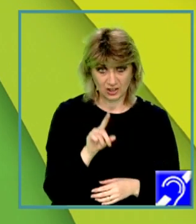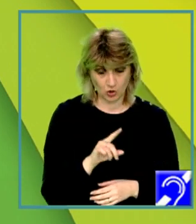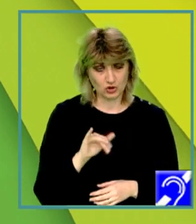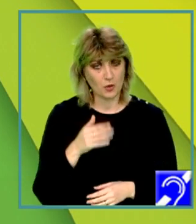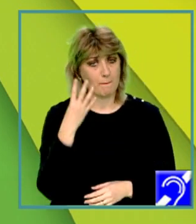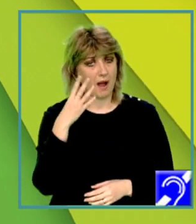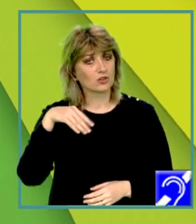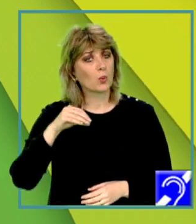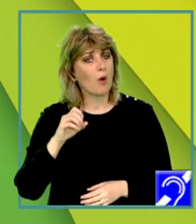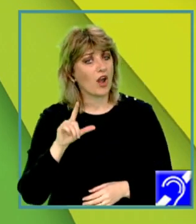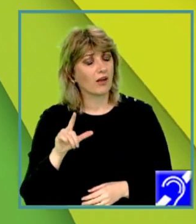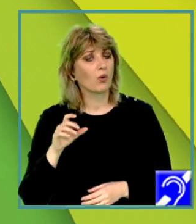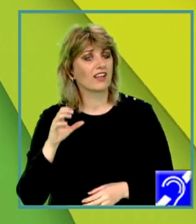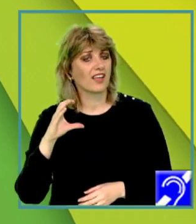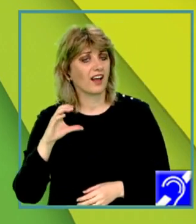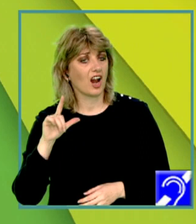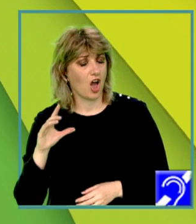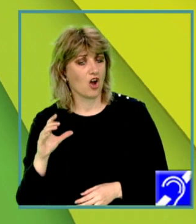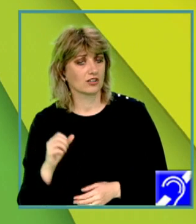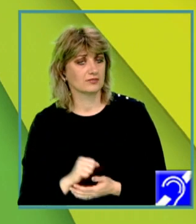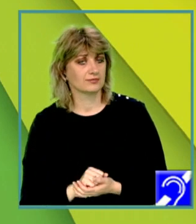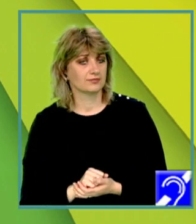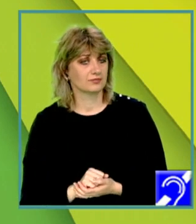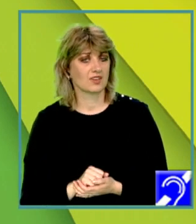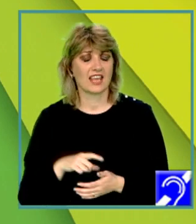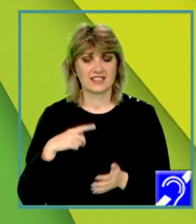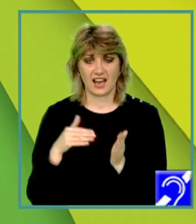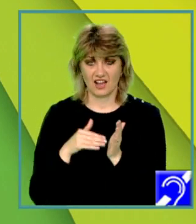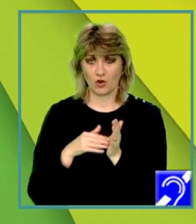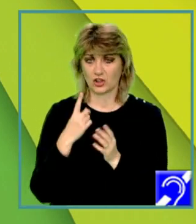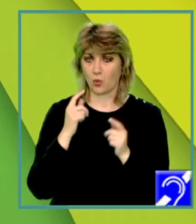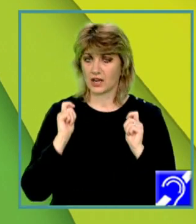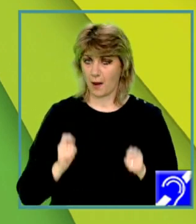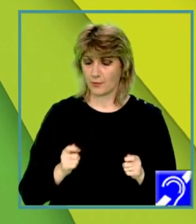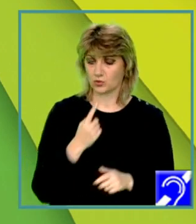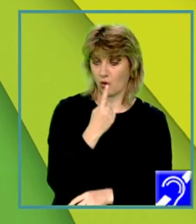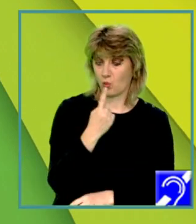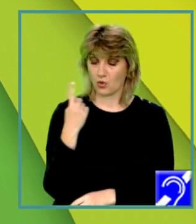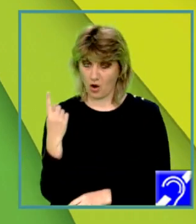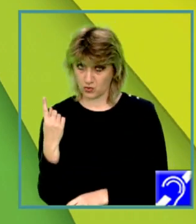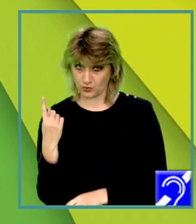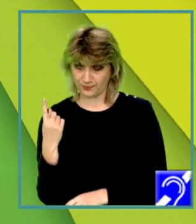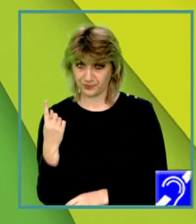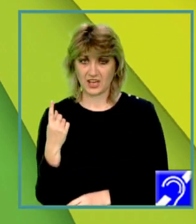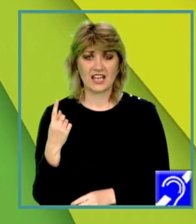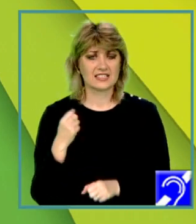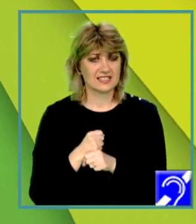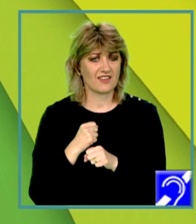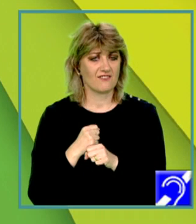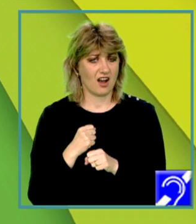patru molecule de clor asta înseamnă că e nevoie de un raport de 1 la 1 se vor forma